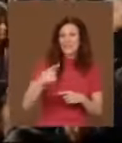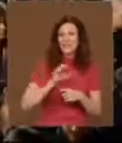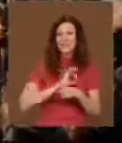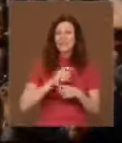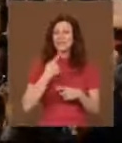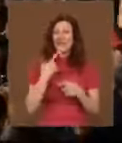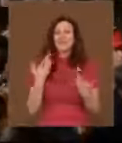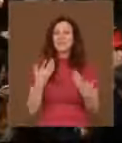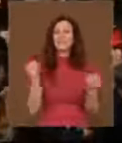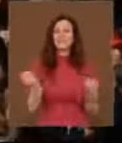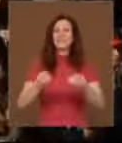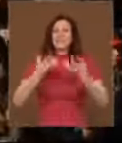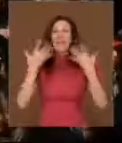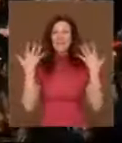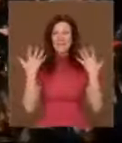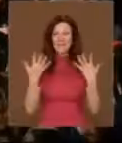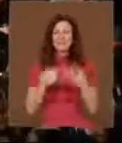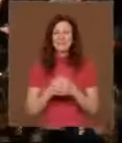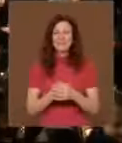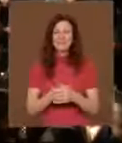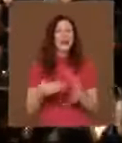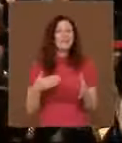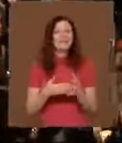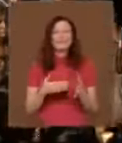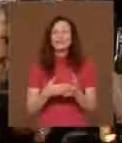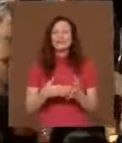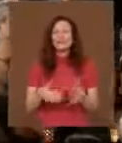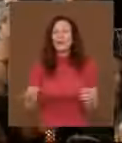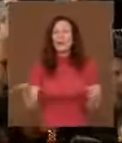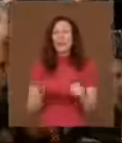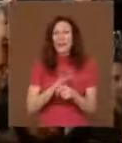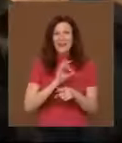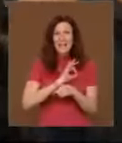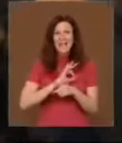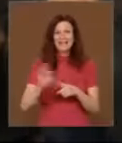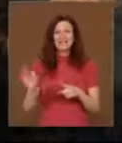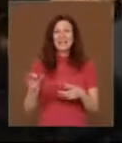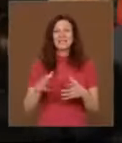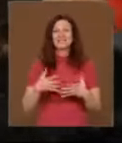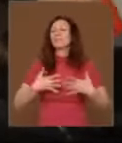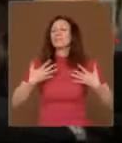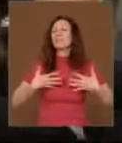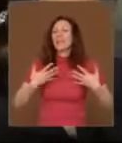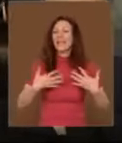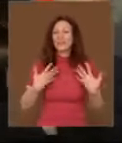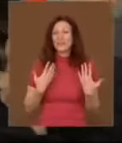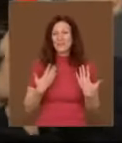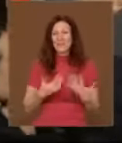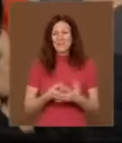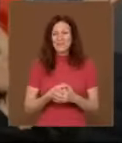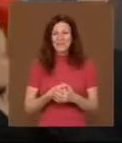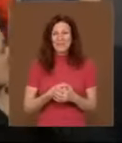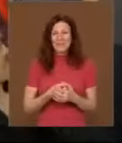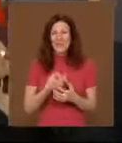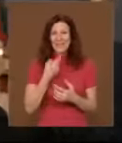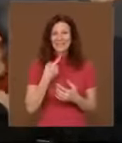седмица, а също така, защото цялата седмица има пасхален, възкресен характер.